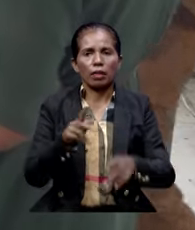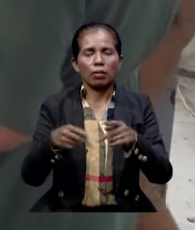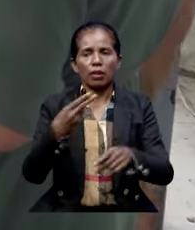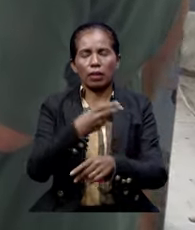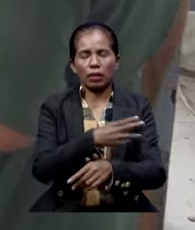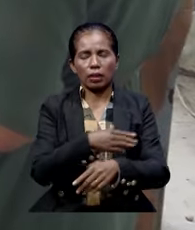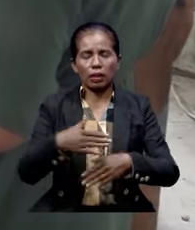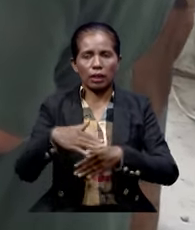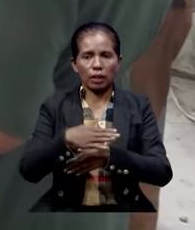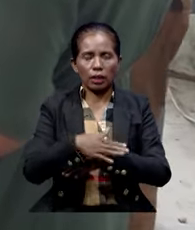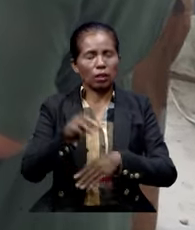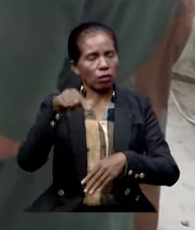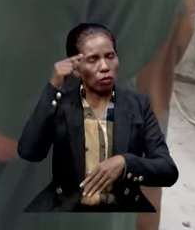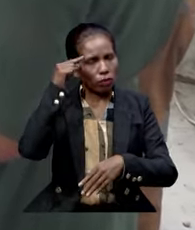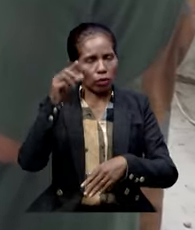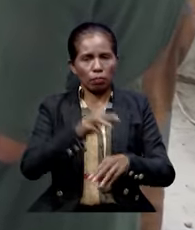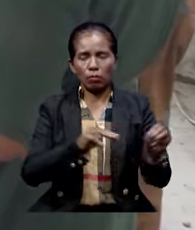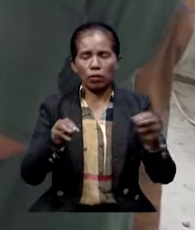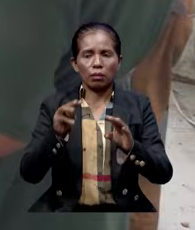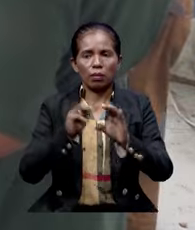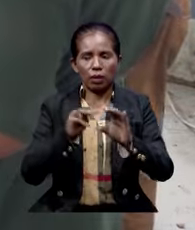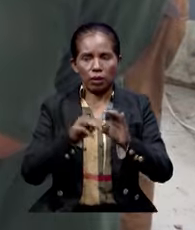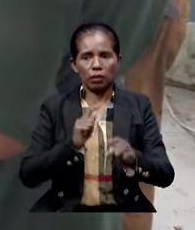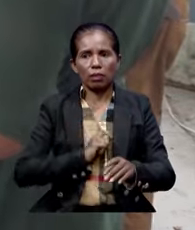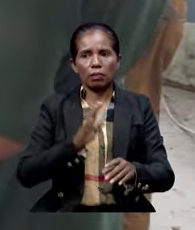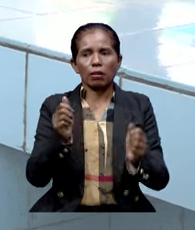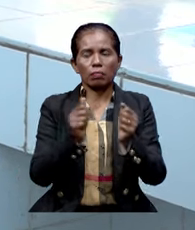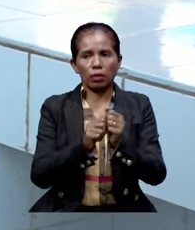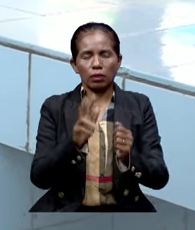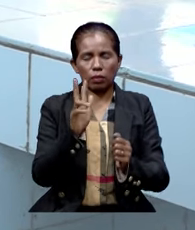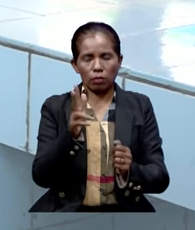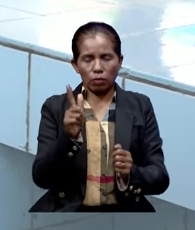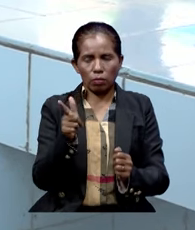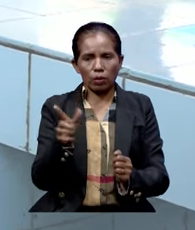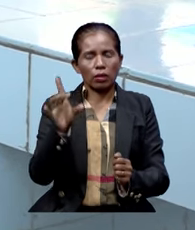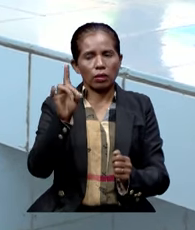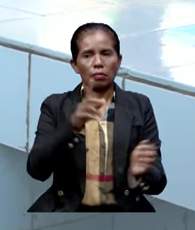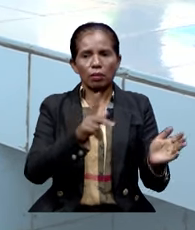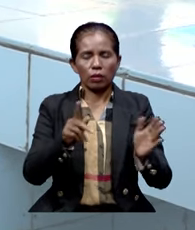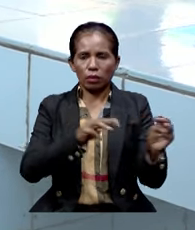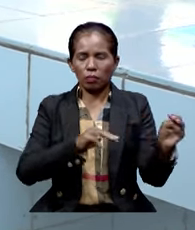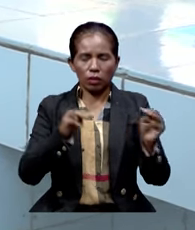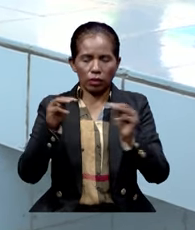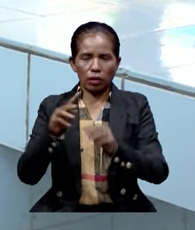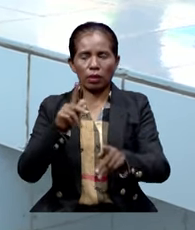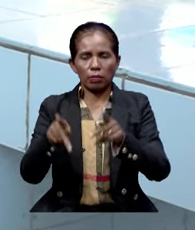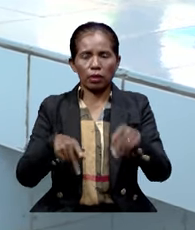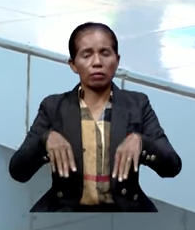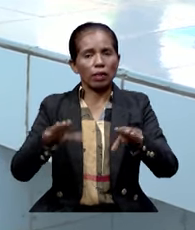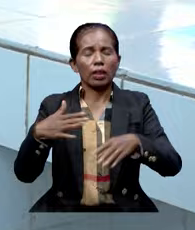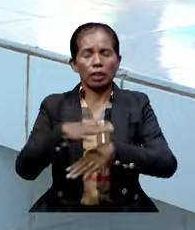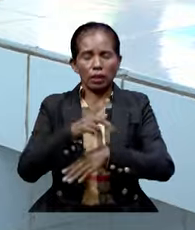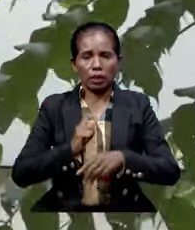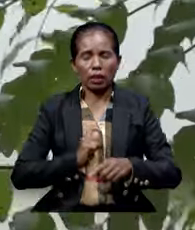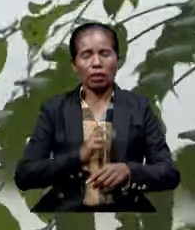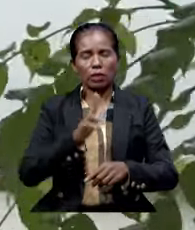nebe governo muda ba mercado taibesi hamutu kruanulu resin walu. No tuir plano se muda tan negociante ikan iha areta